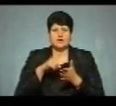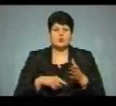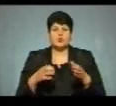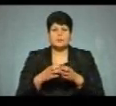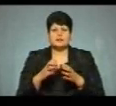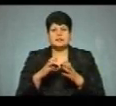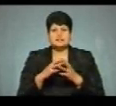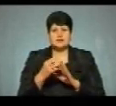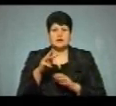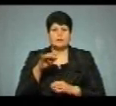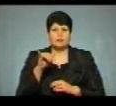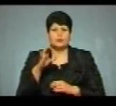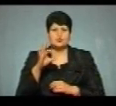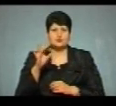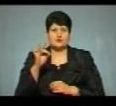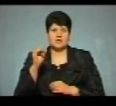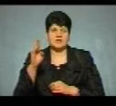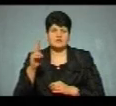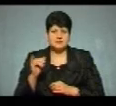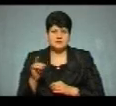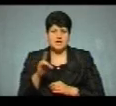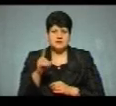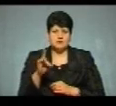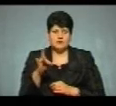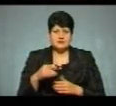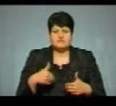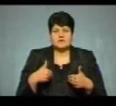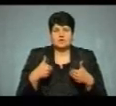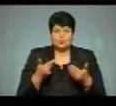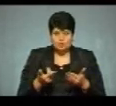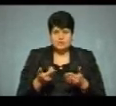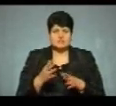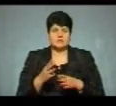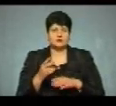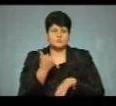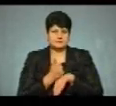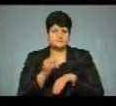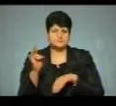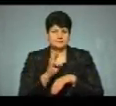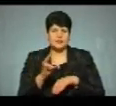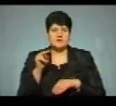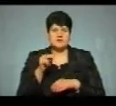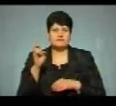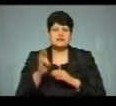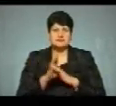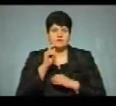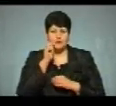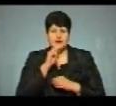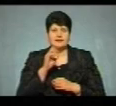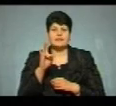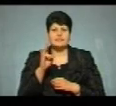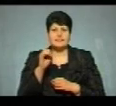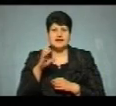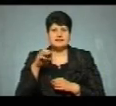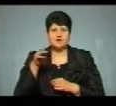громади села Мусорівці з Бараського району звернулися до архієпископа Тернопільської і Кременецької православної церкви України Нестора із проханням включити